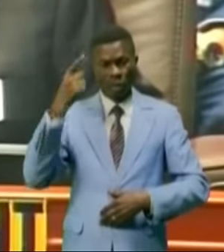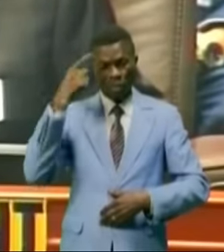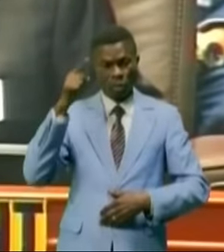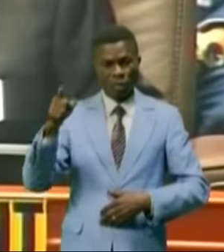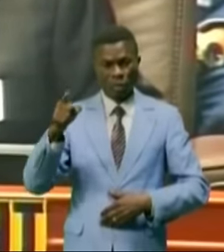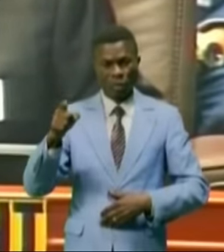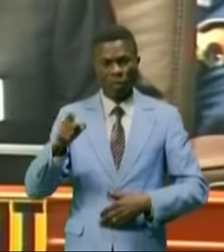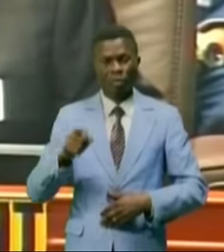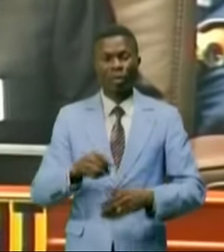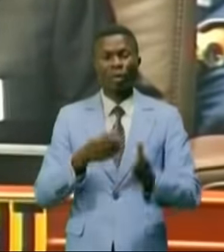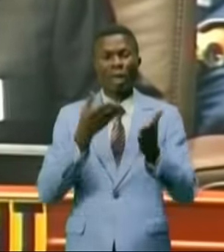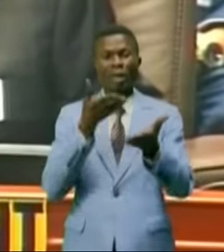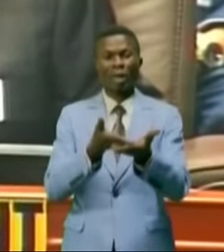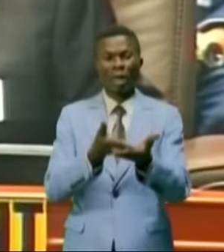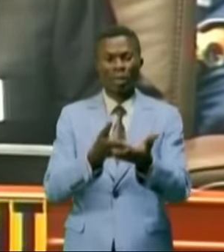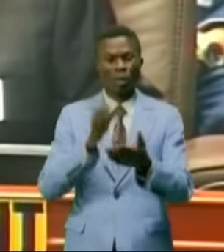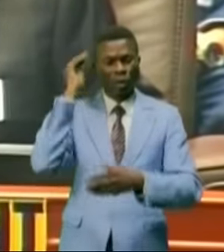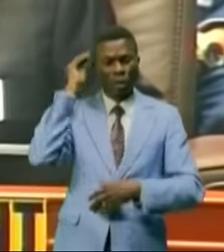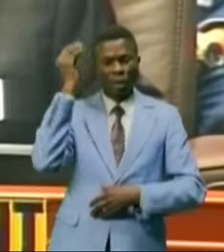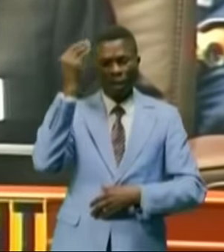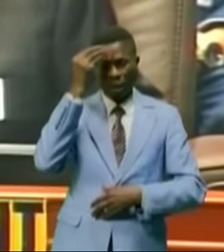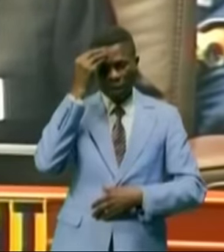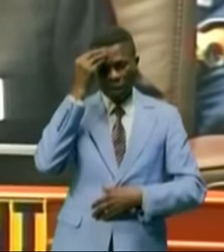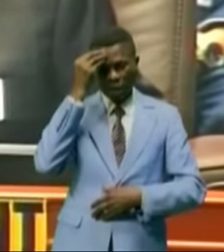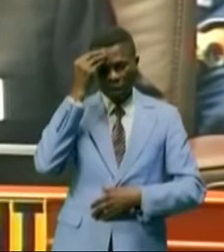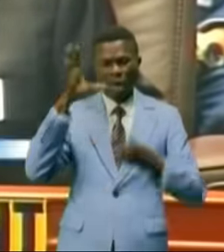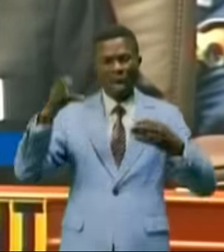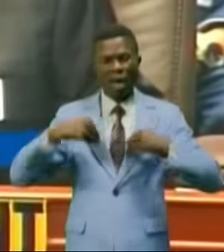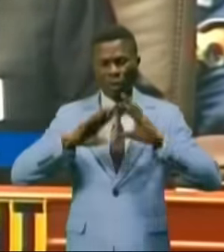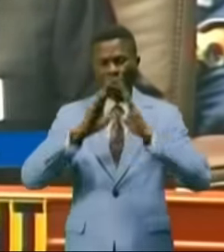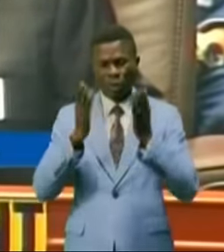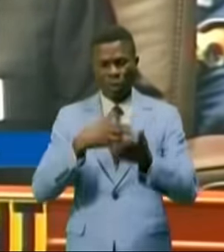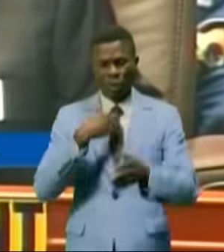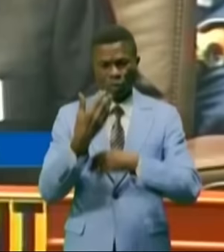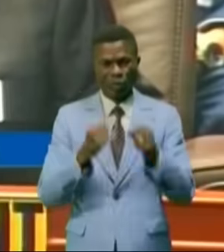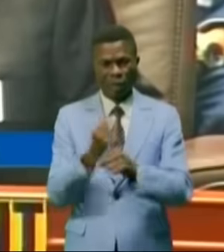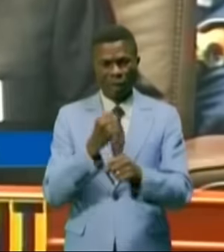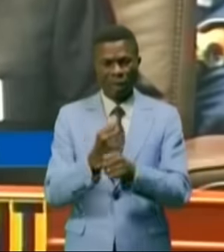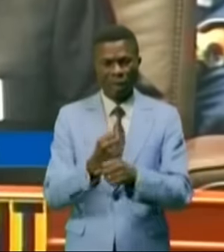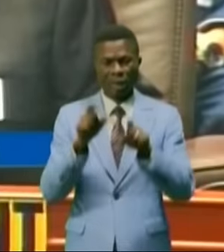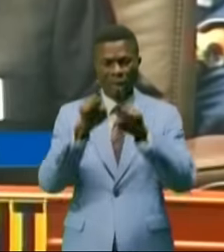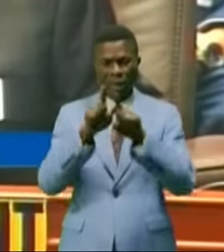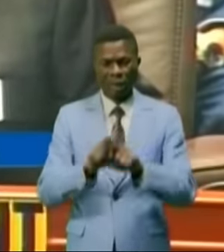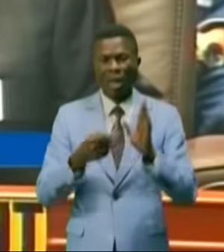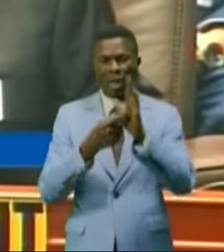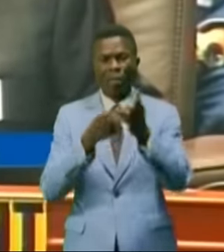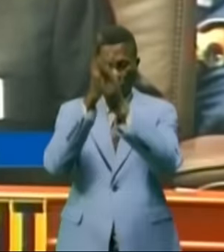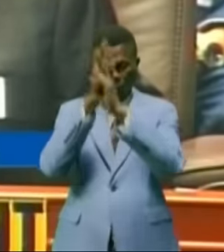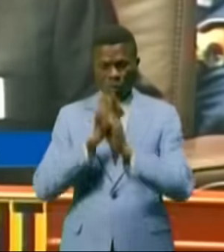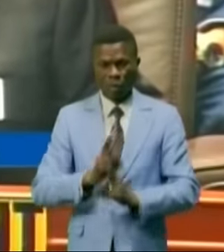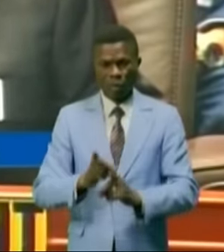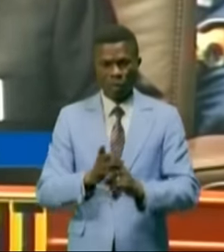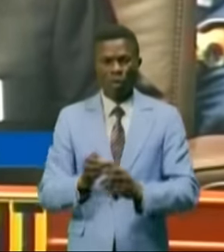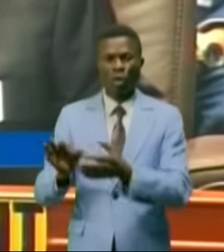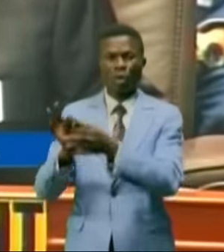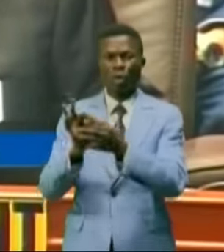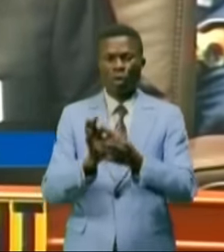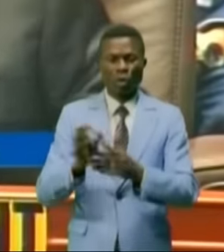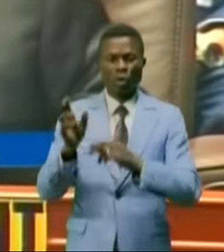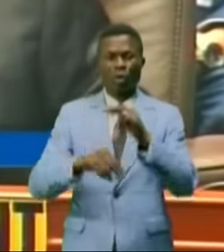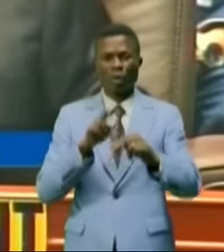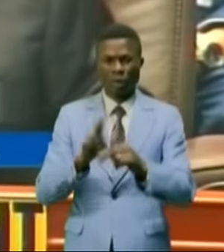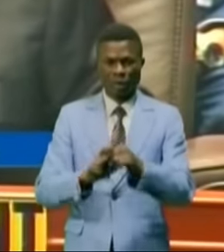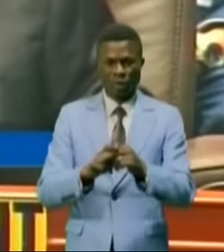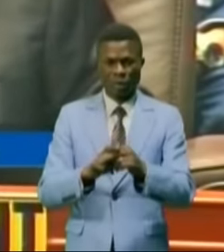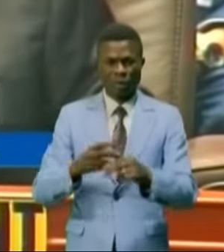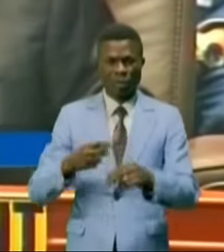une marque de reconnaissance pour tout ce qu'il a fait pour ce pays et preuve d'unité et de cohésion nationale.